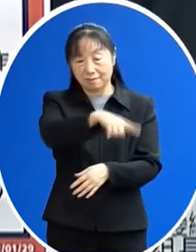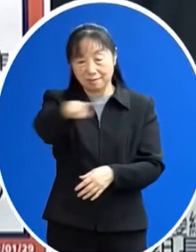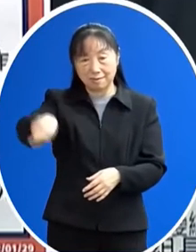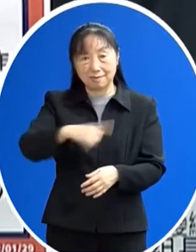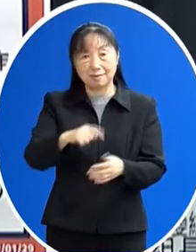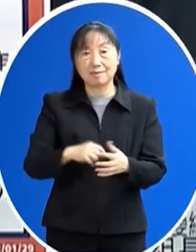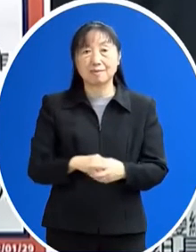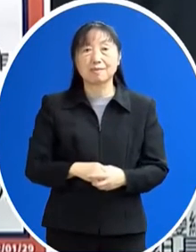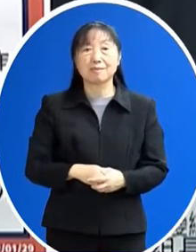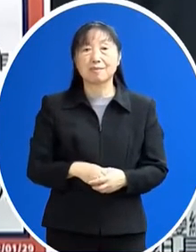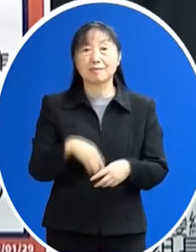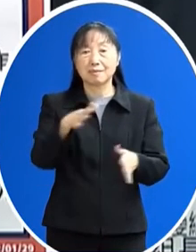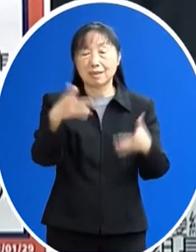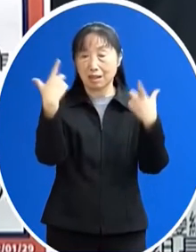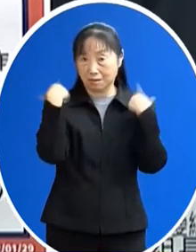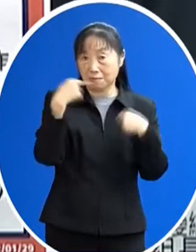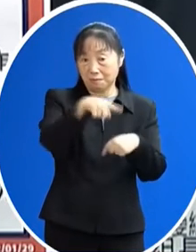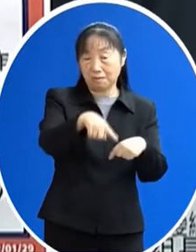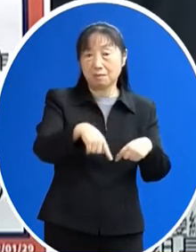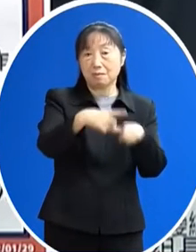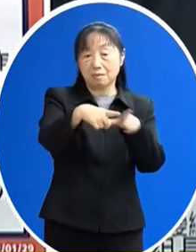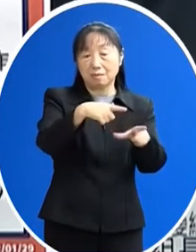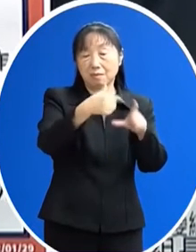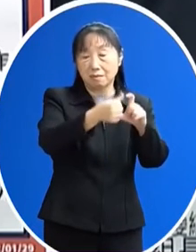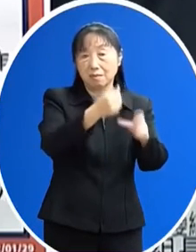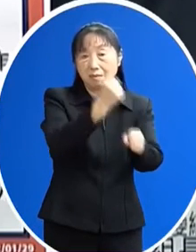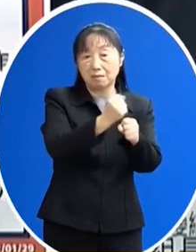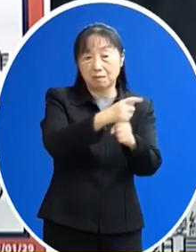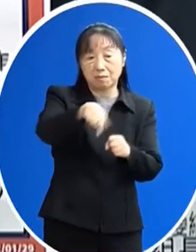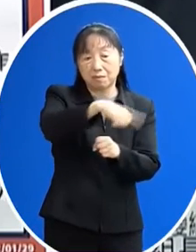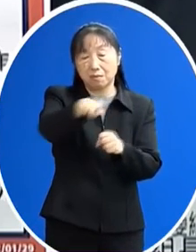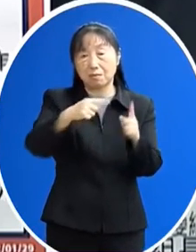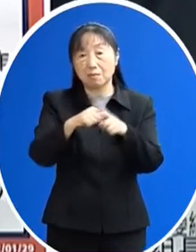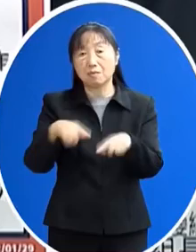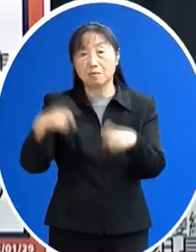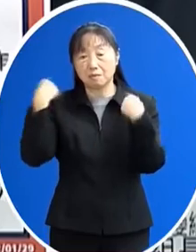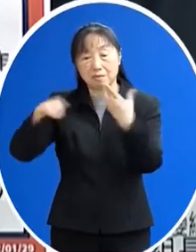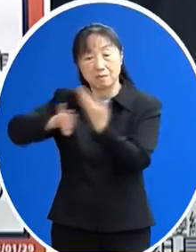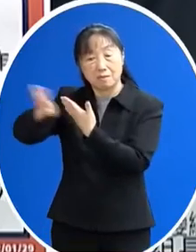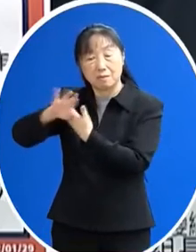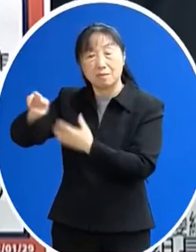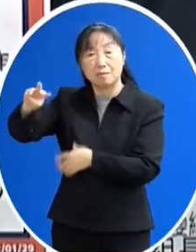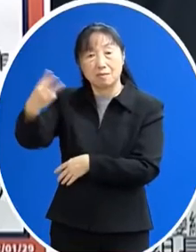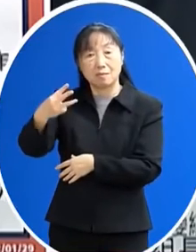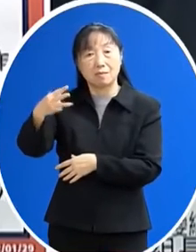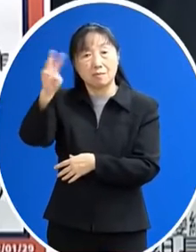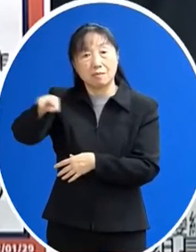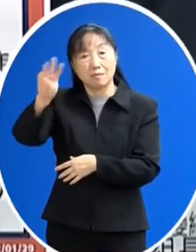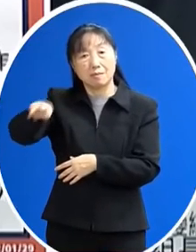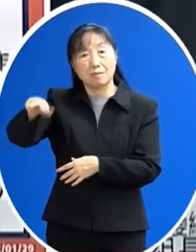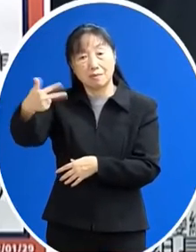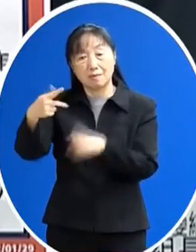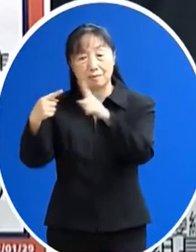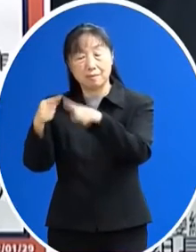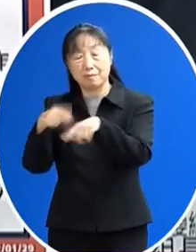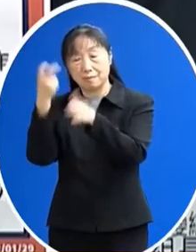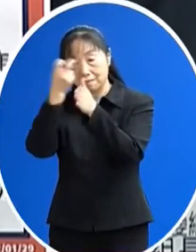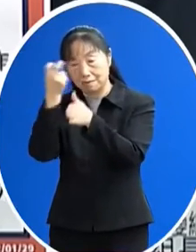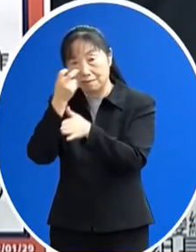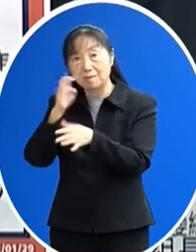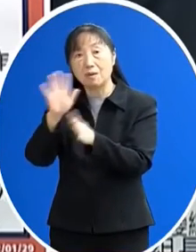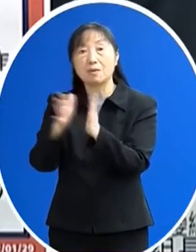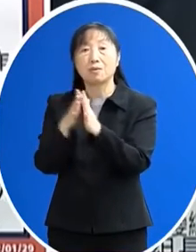曾经对这个嘉职园区之外的园区的地方呢，做了3700人的这个采检，那目前都是阴